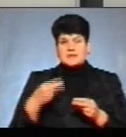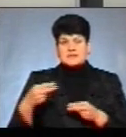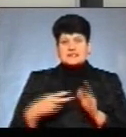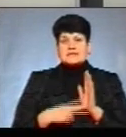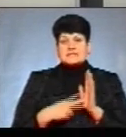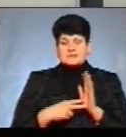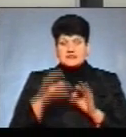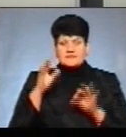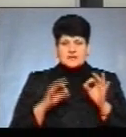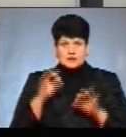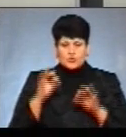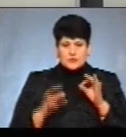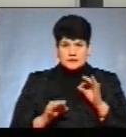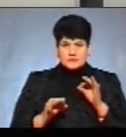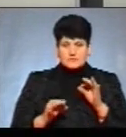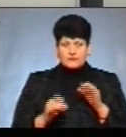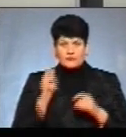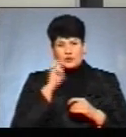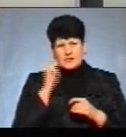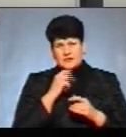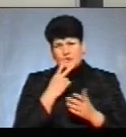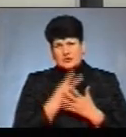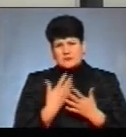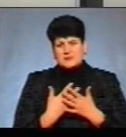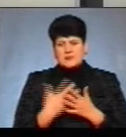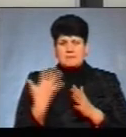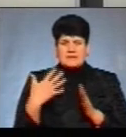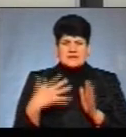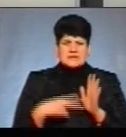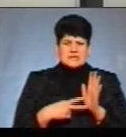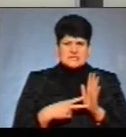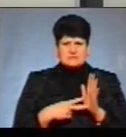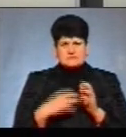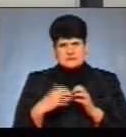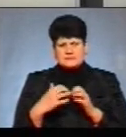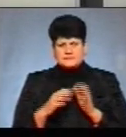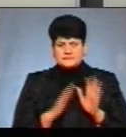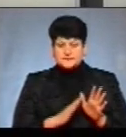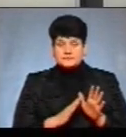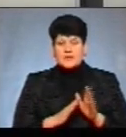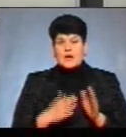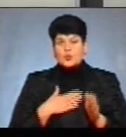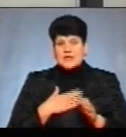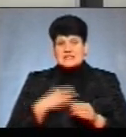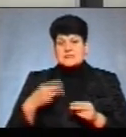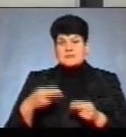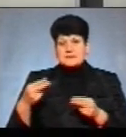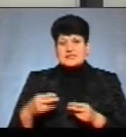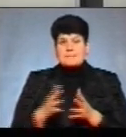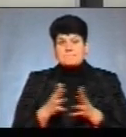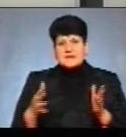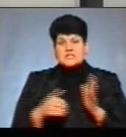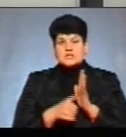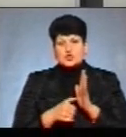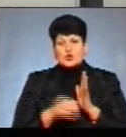майже 70% декларації. По Україні показник майже 57, якщо я не помиляюся. І в нас підписало